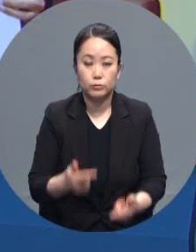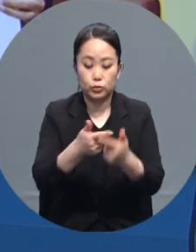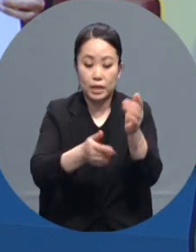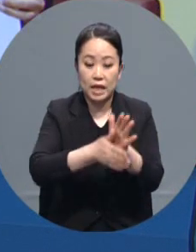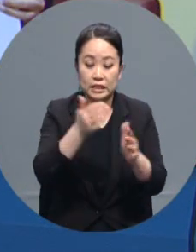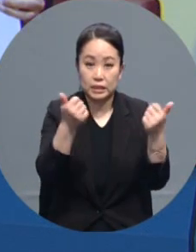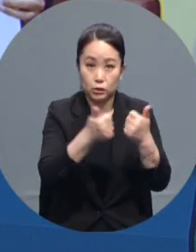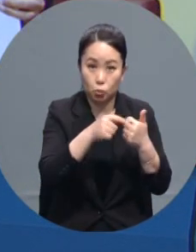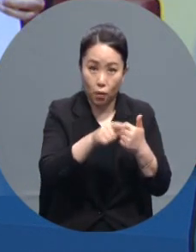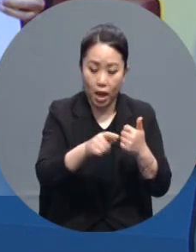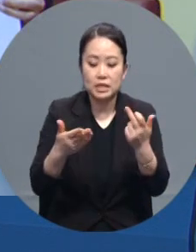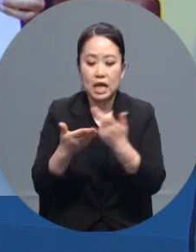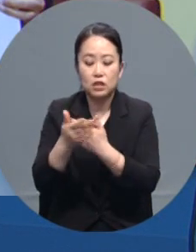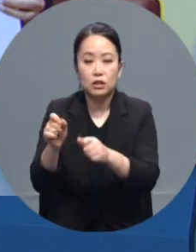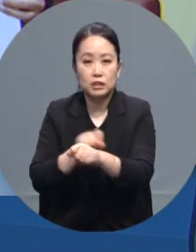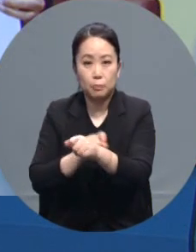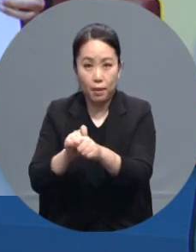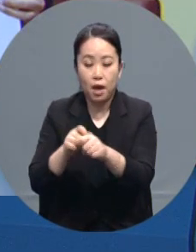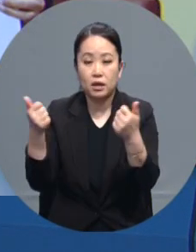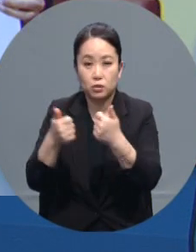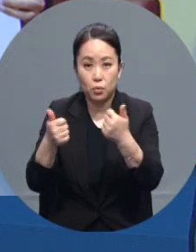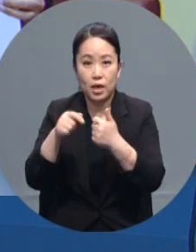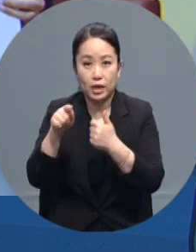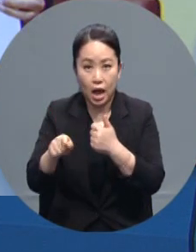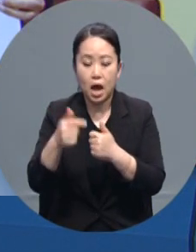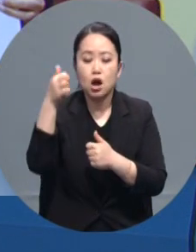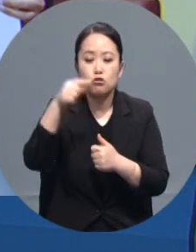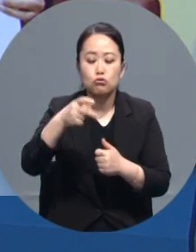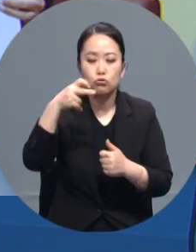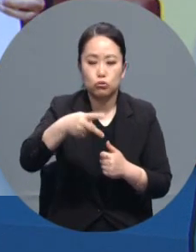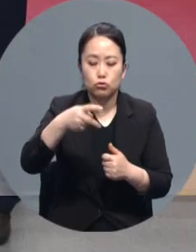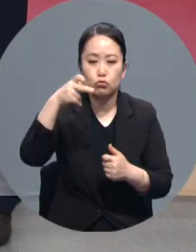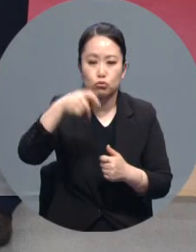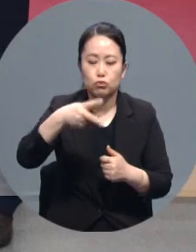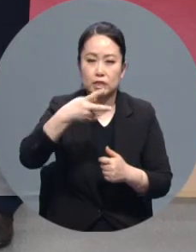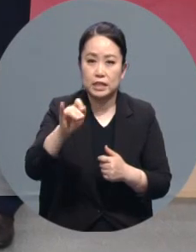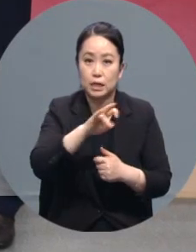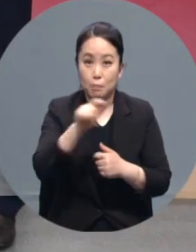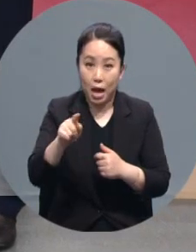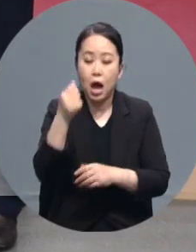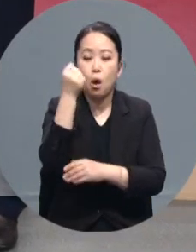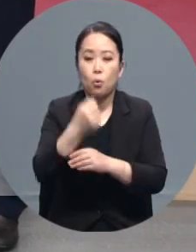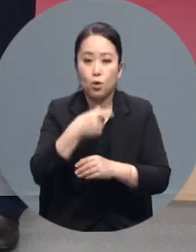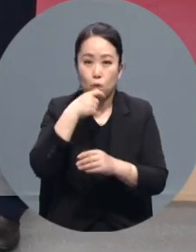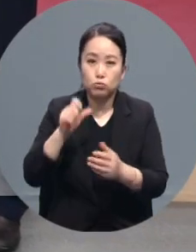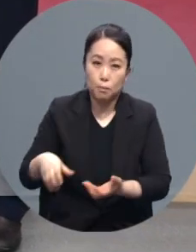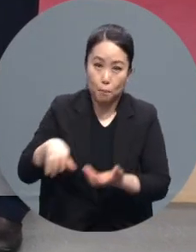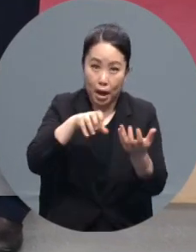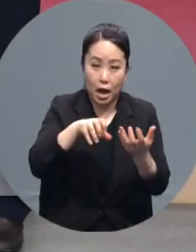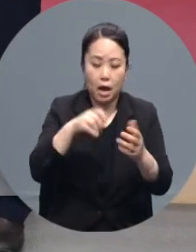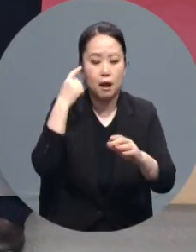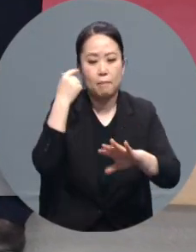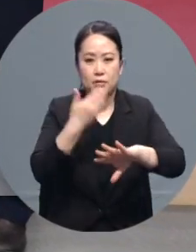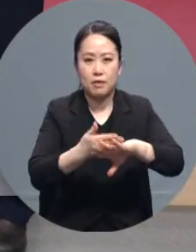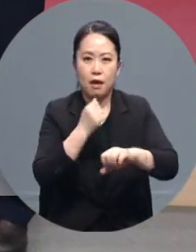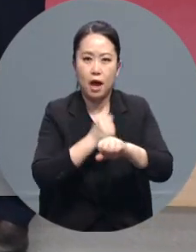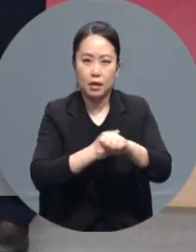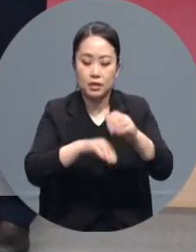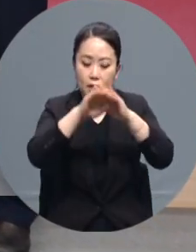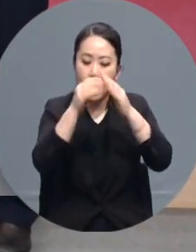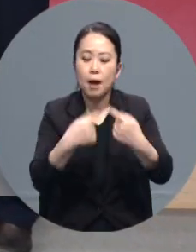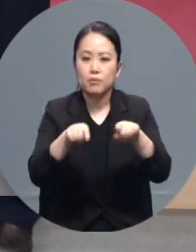부산시 의회와 제주특별자치도 의회가 후쿠시마 원전 방사능 오염수 해양 방류를 반대하는 공동 성명을